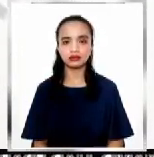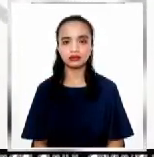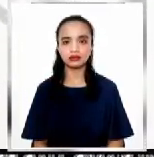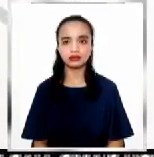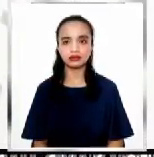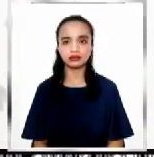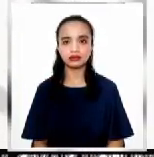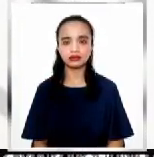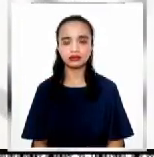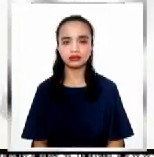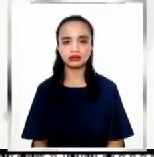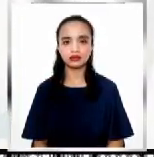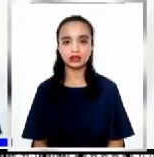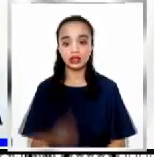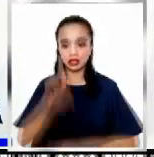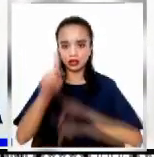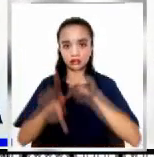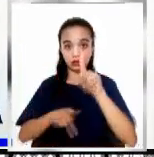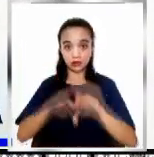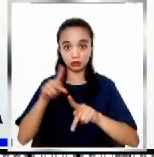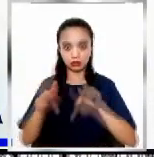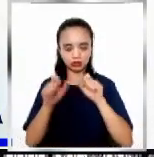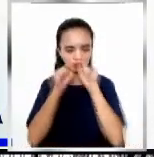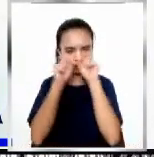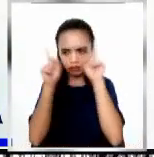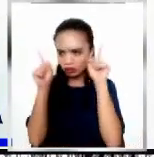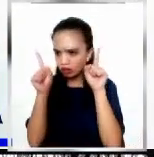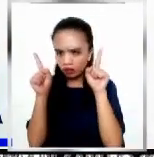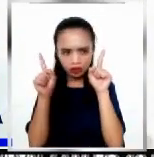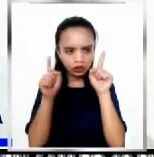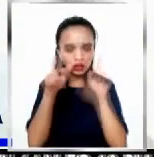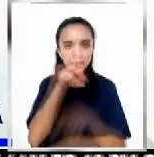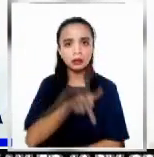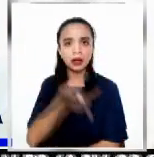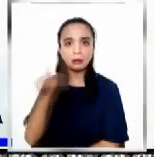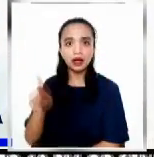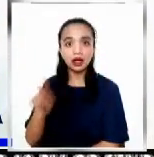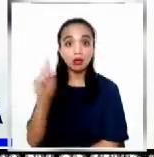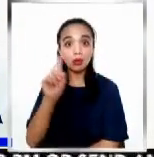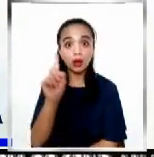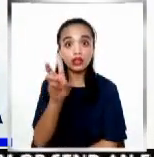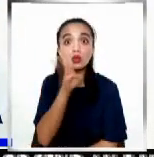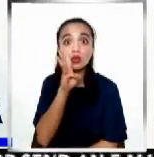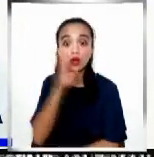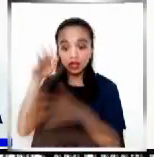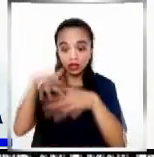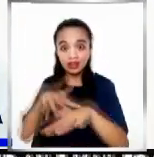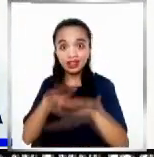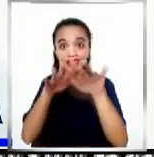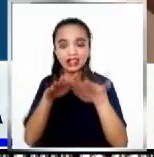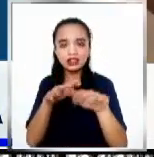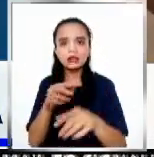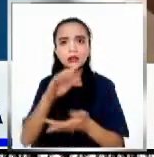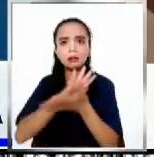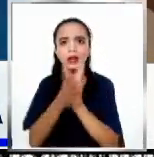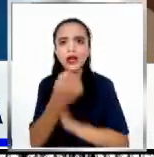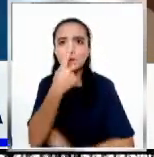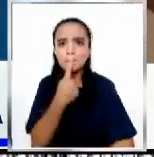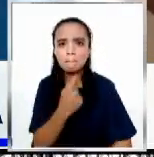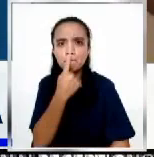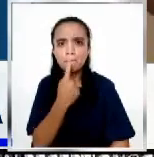Nagulat ang mga residente sa Candaba, Pampanga na magkulay pula ang tubig sa isang irrigation system doon. Pagpunta po namin doon sa